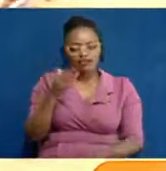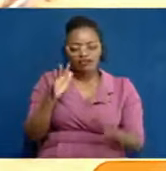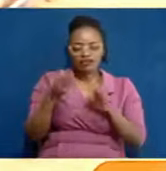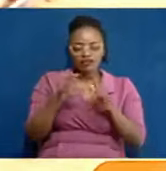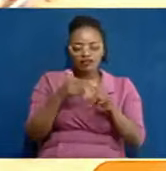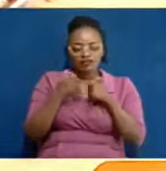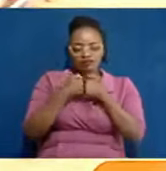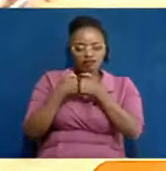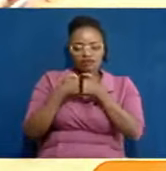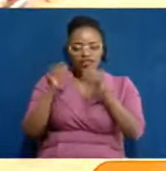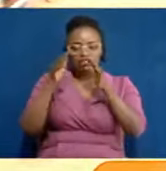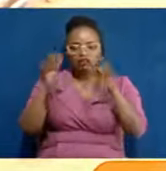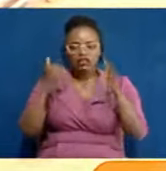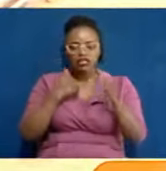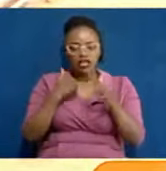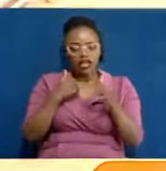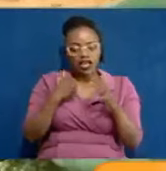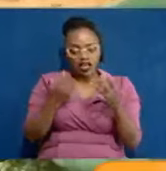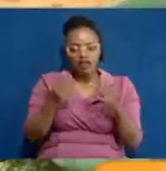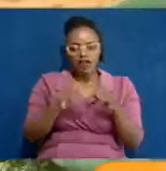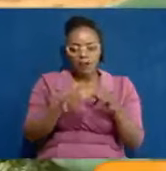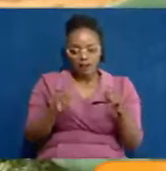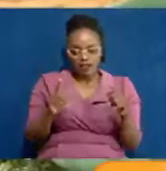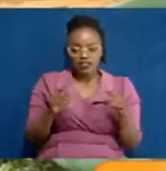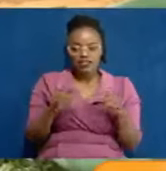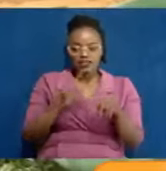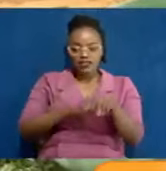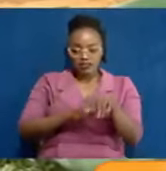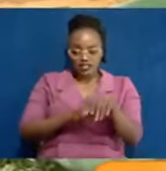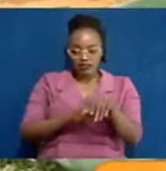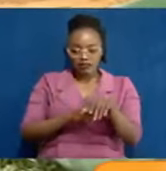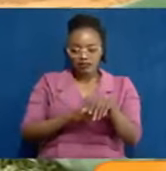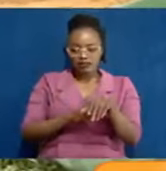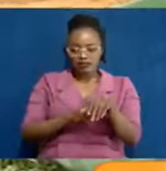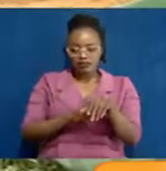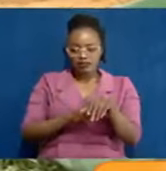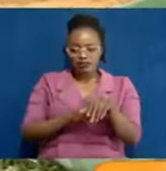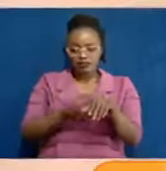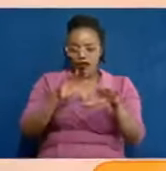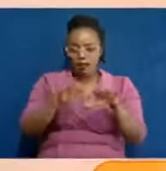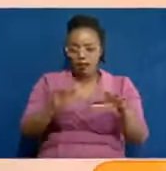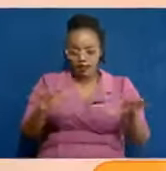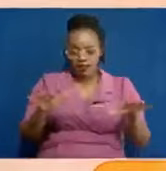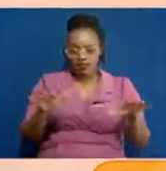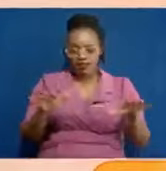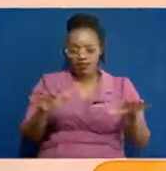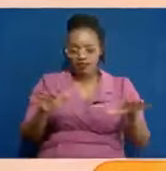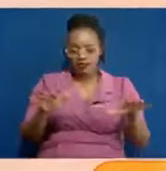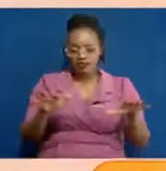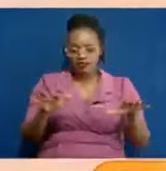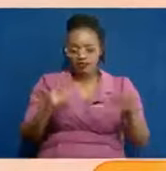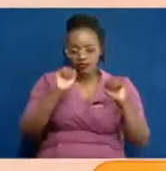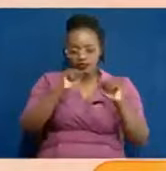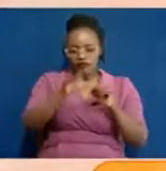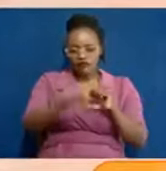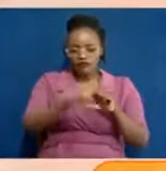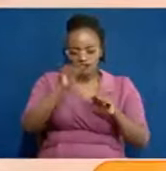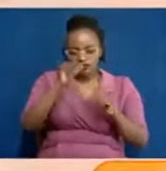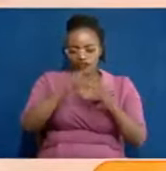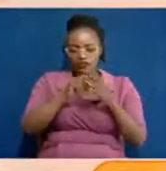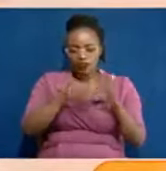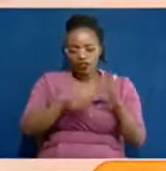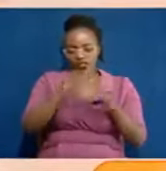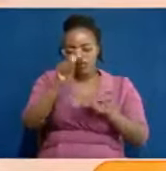inatupia challenge kiasi. Alafu ikifika wakati wa market, utapata za zingine wakati